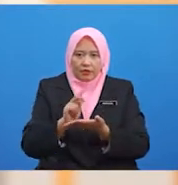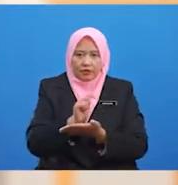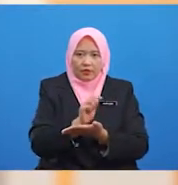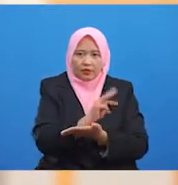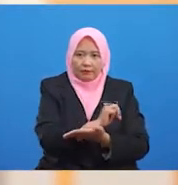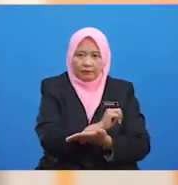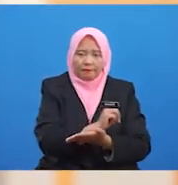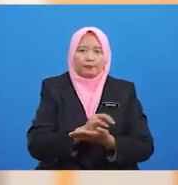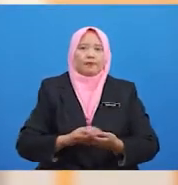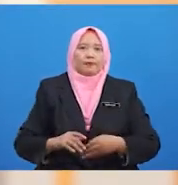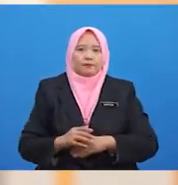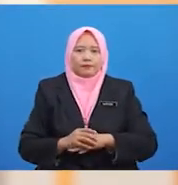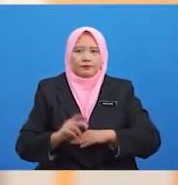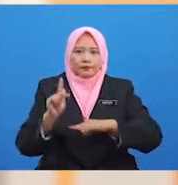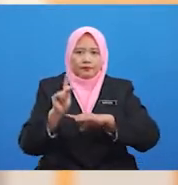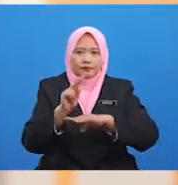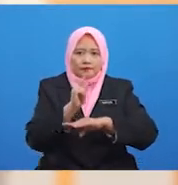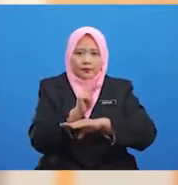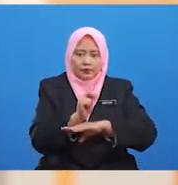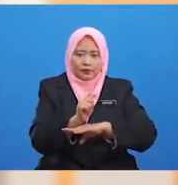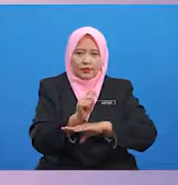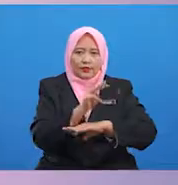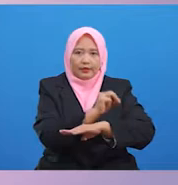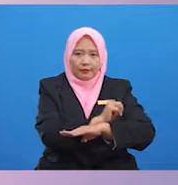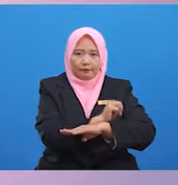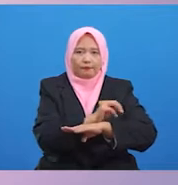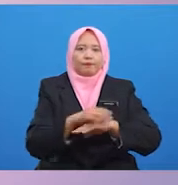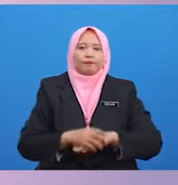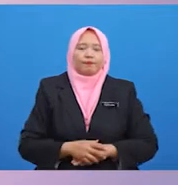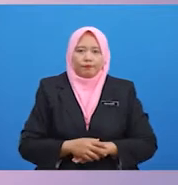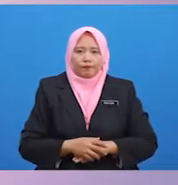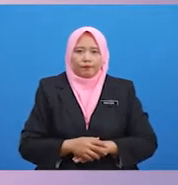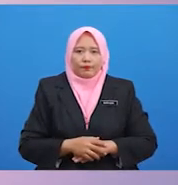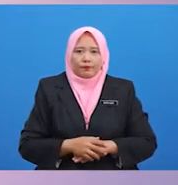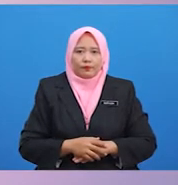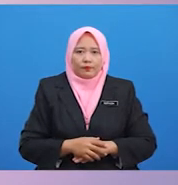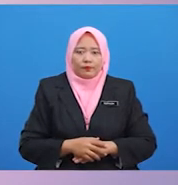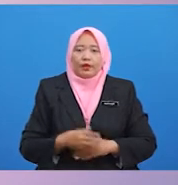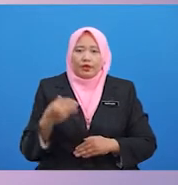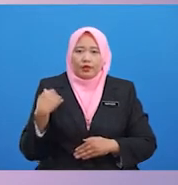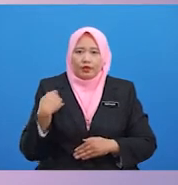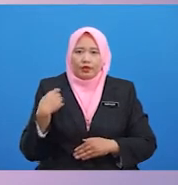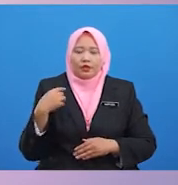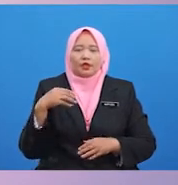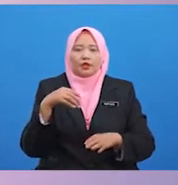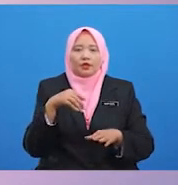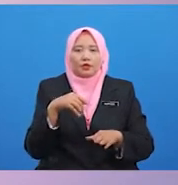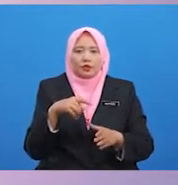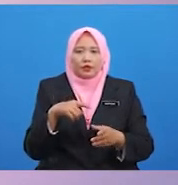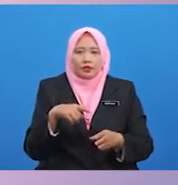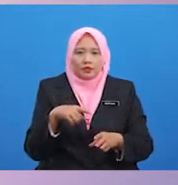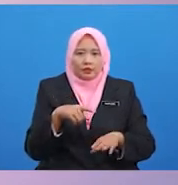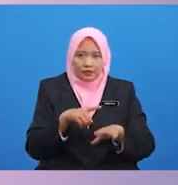elektrik seperti transit aliran massa atau Mass Rapid Transit MRT, tren